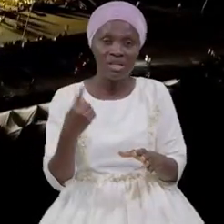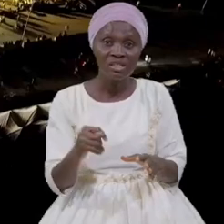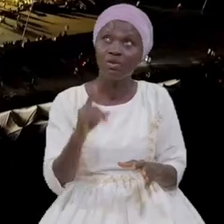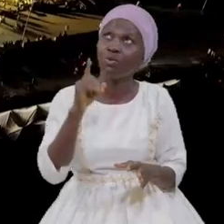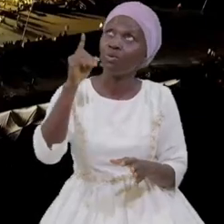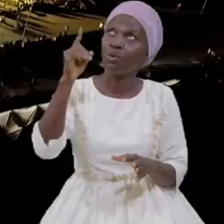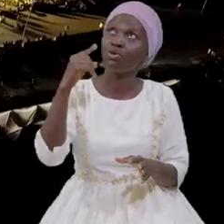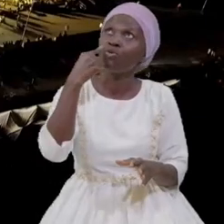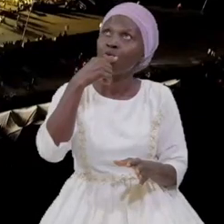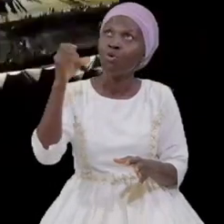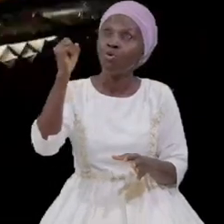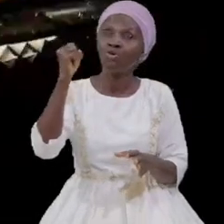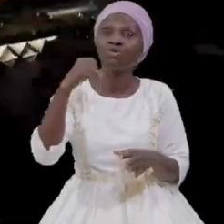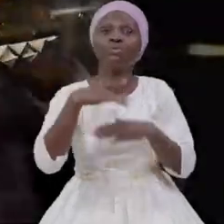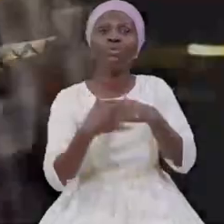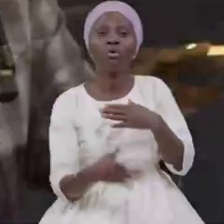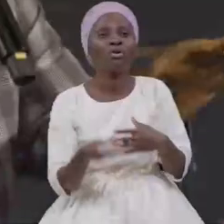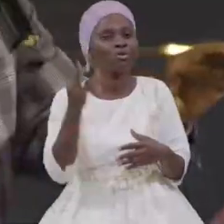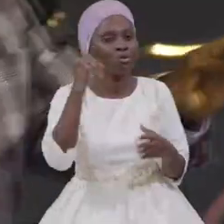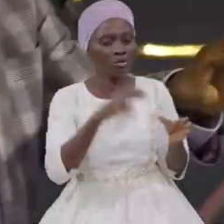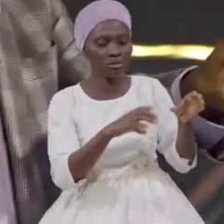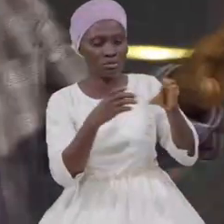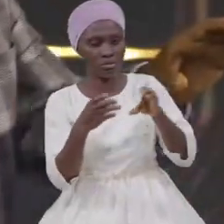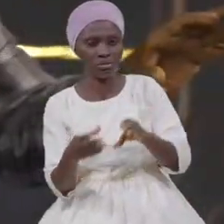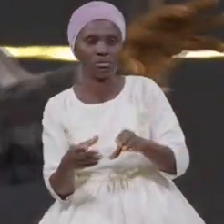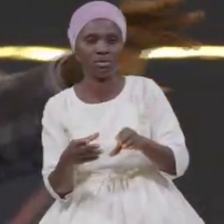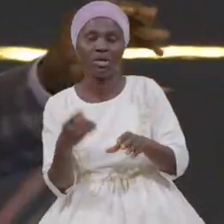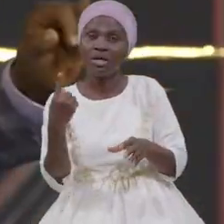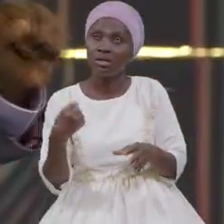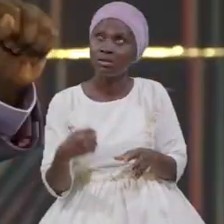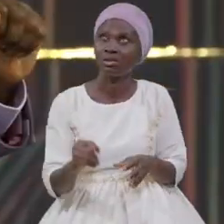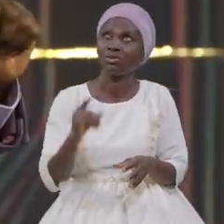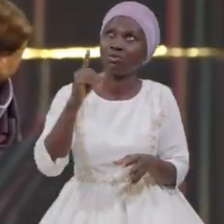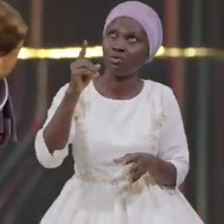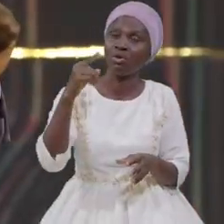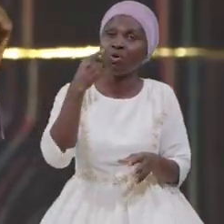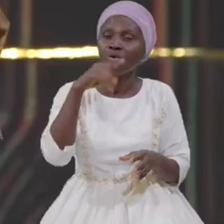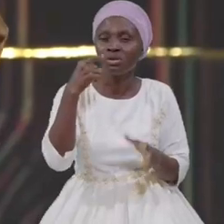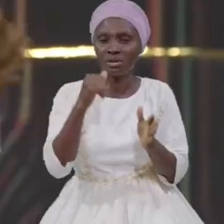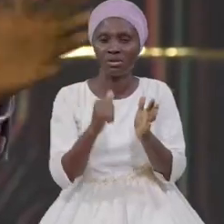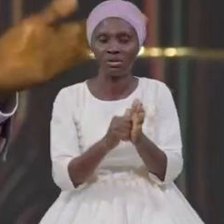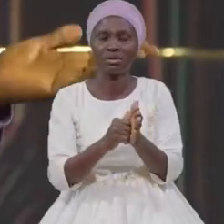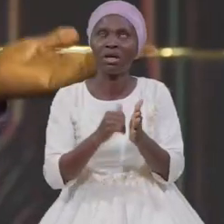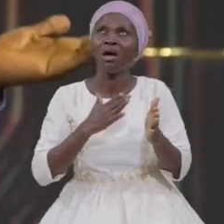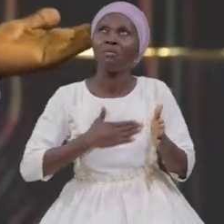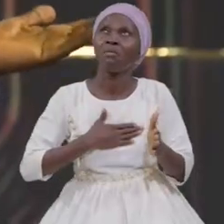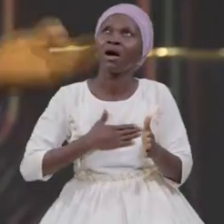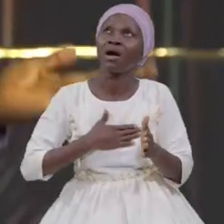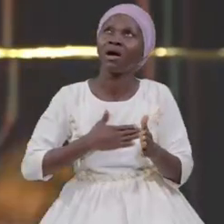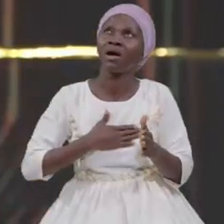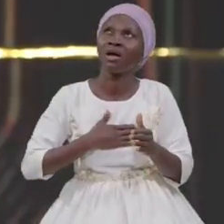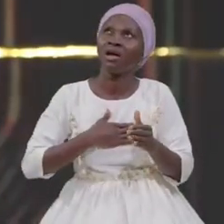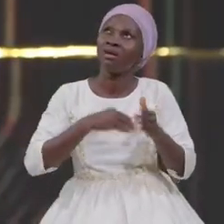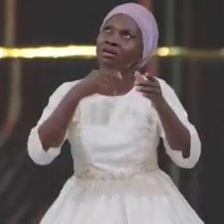Celui dont le sang a été versé. Celui qui a dit, mon Dieu,